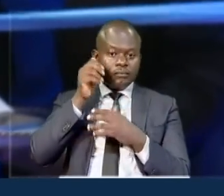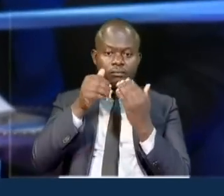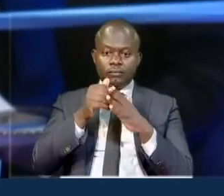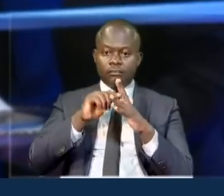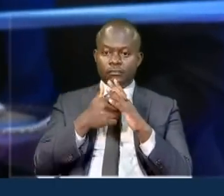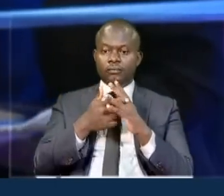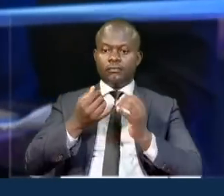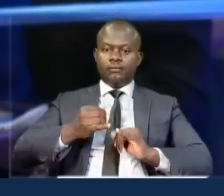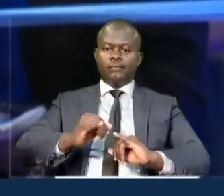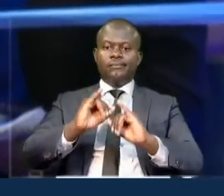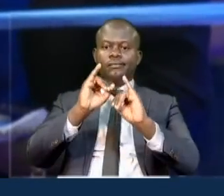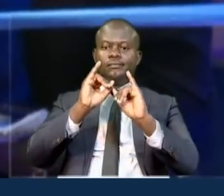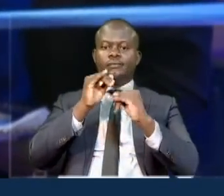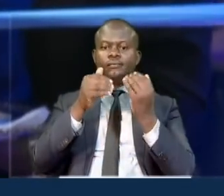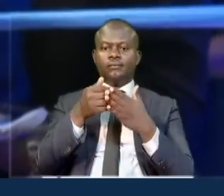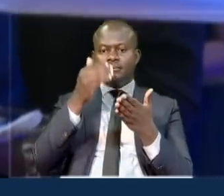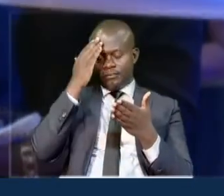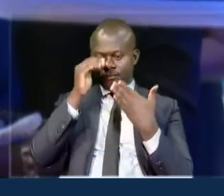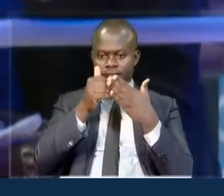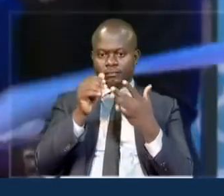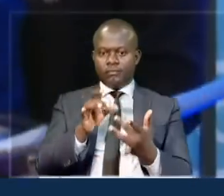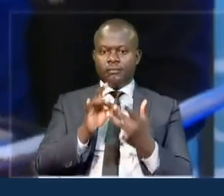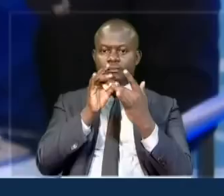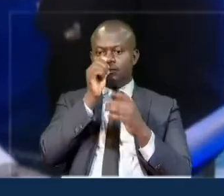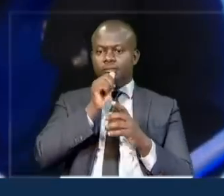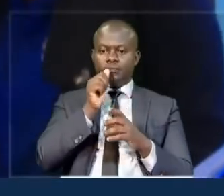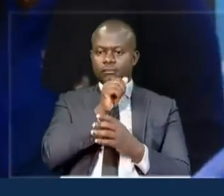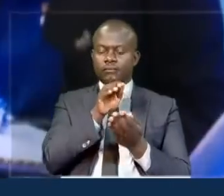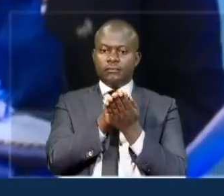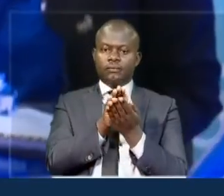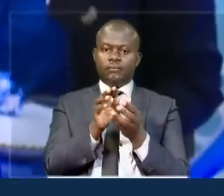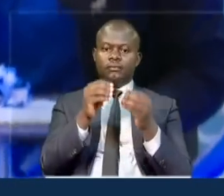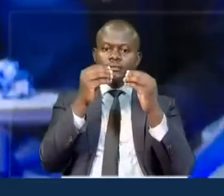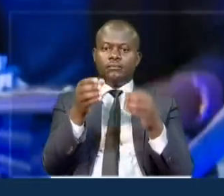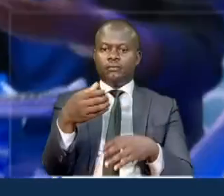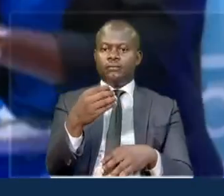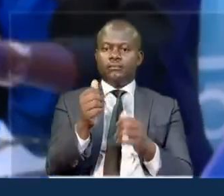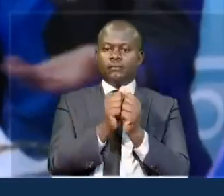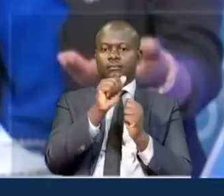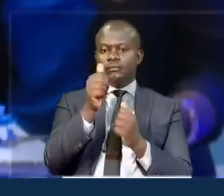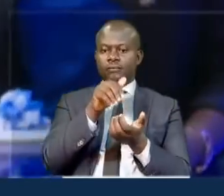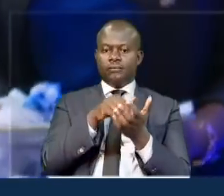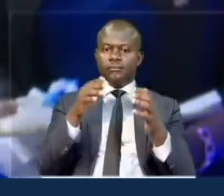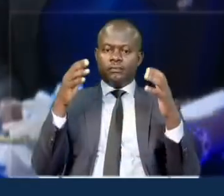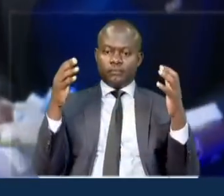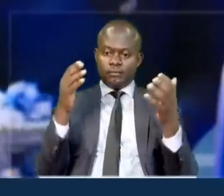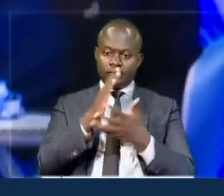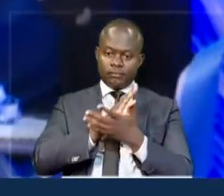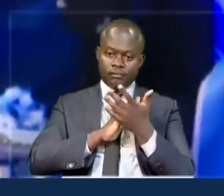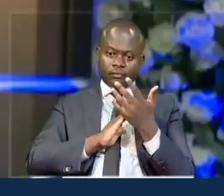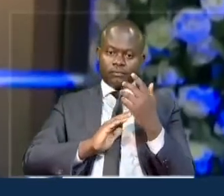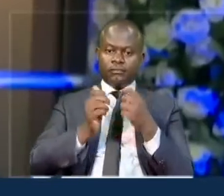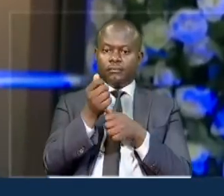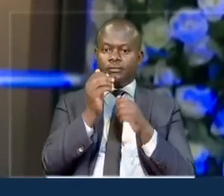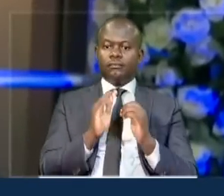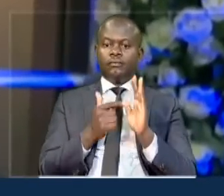ihitamo kugishyira mu bikorwa, ngo cyane ko uyu mwihariko wa private banking wahabwaga amakampani n'ibindi bigo binini. Bamwe mu bakiriya b'iyi